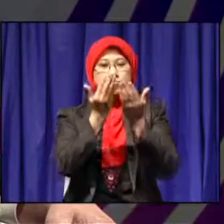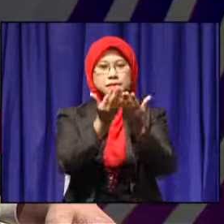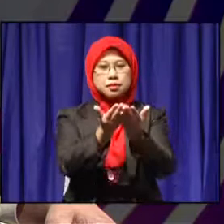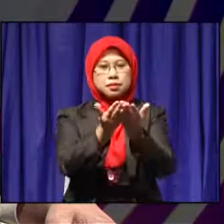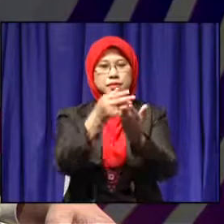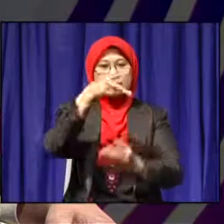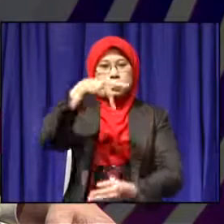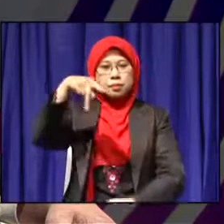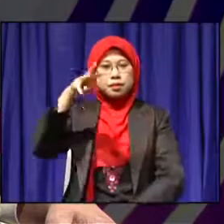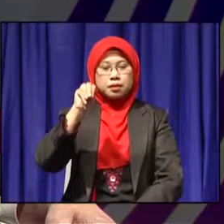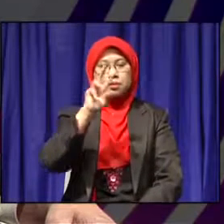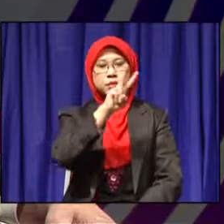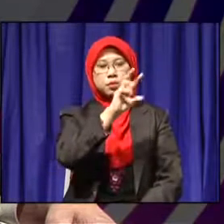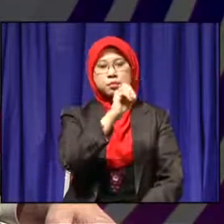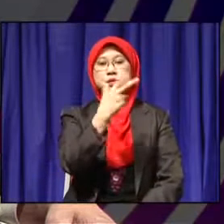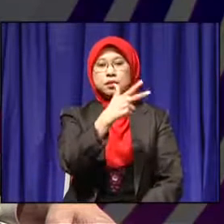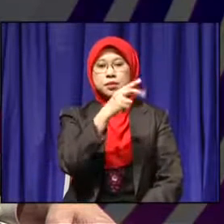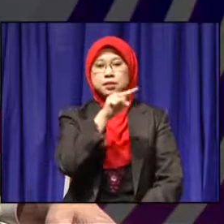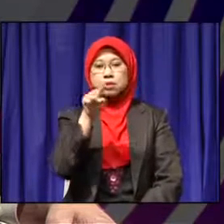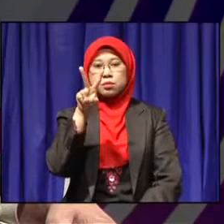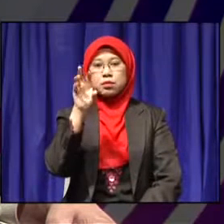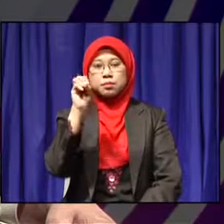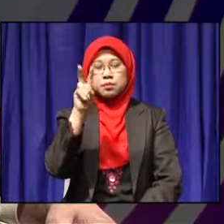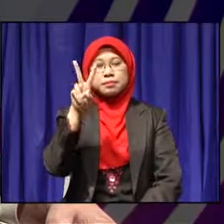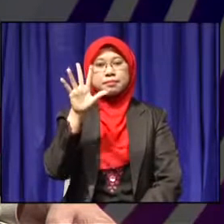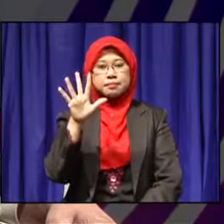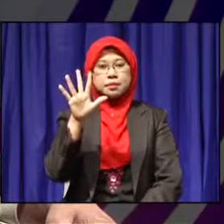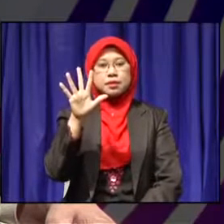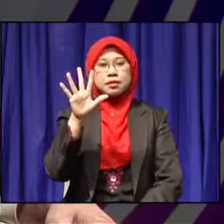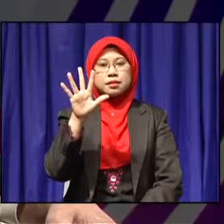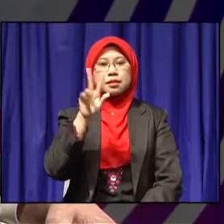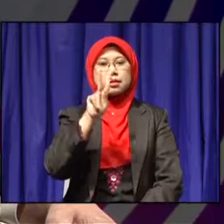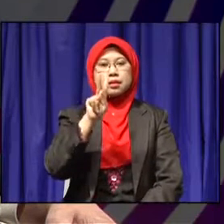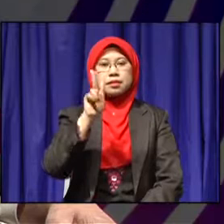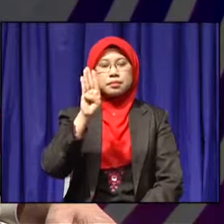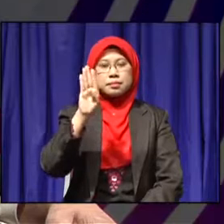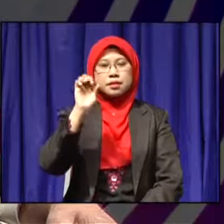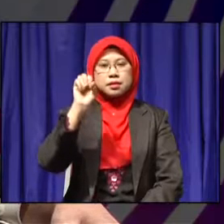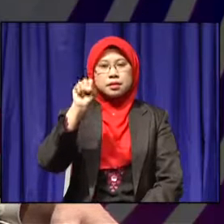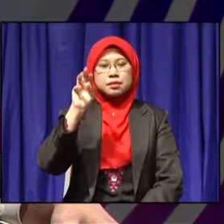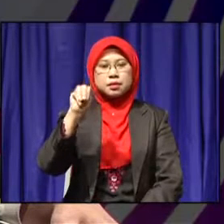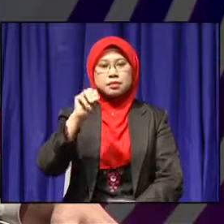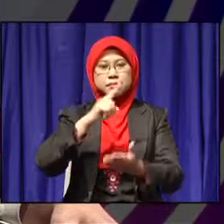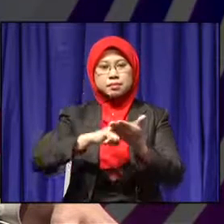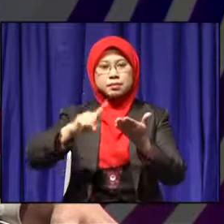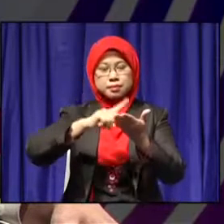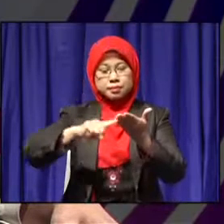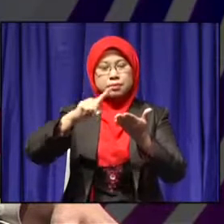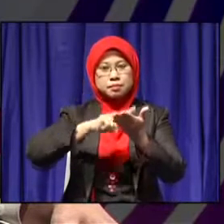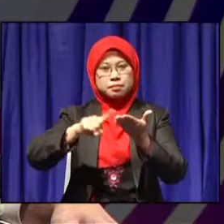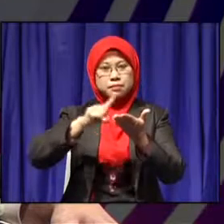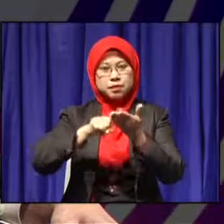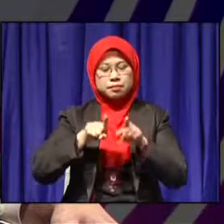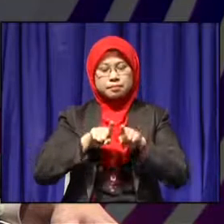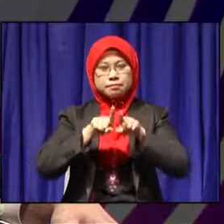eppm 2013 2025 ini ke BSM di SMA seiring dengan pelaksanaan